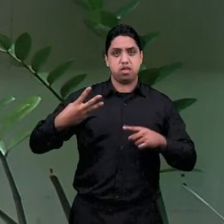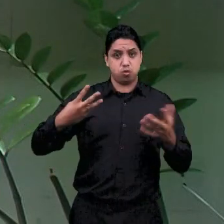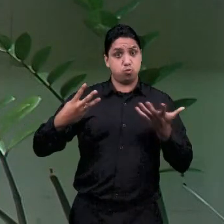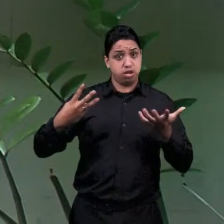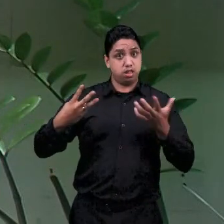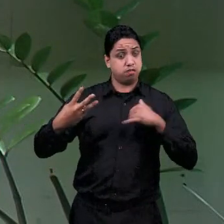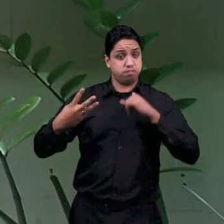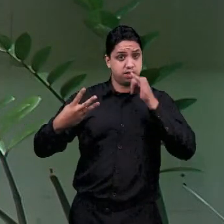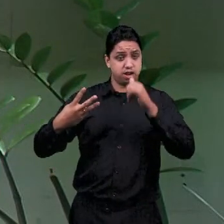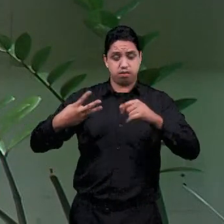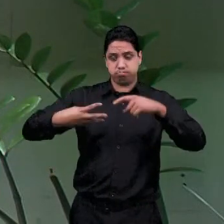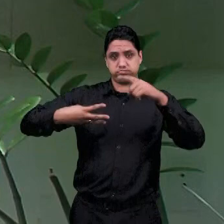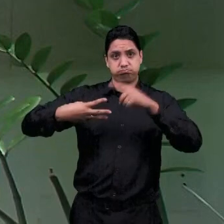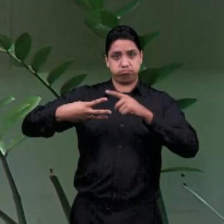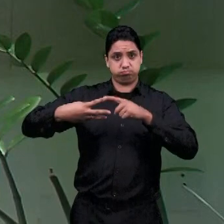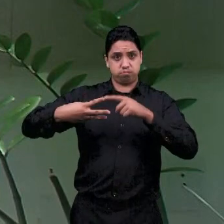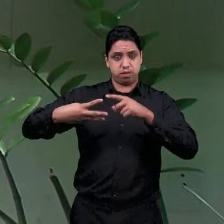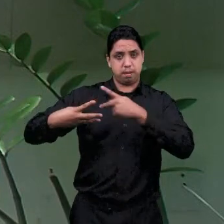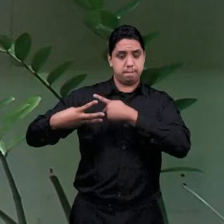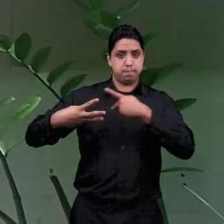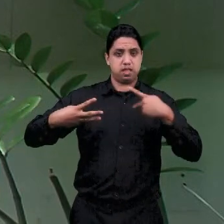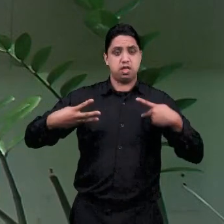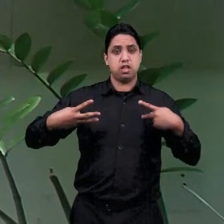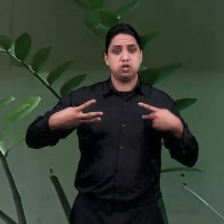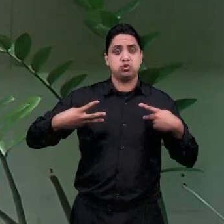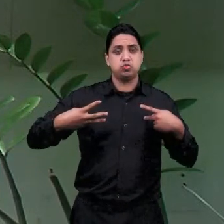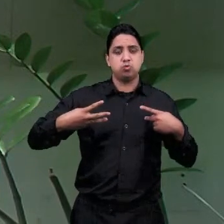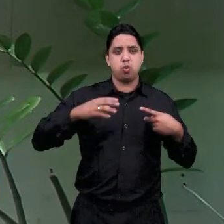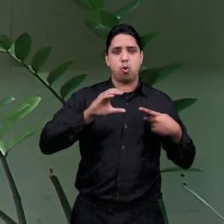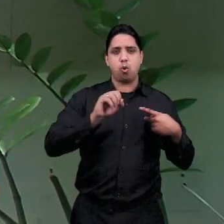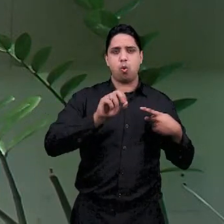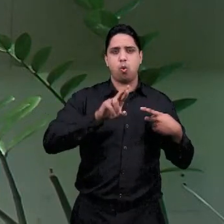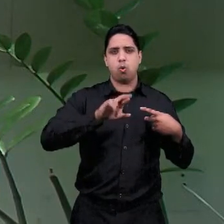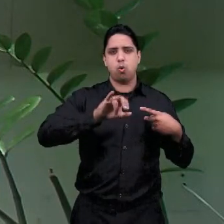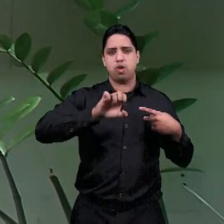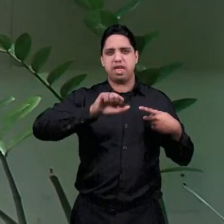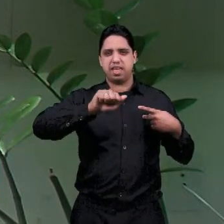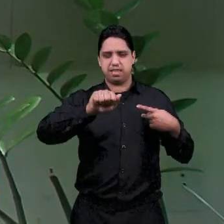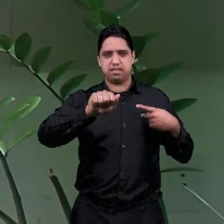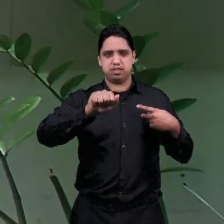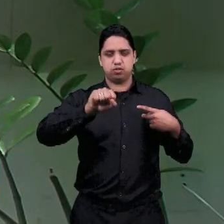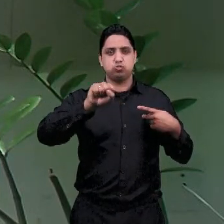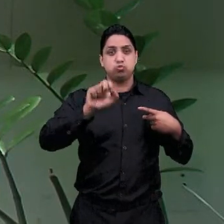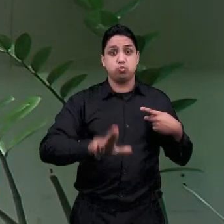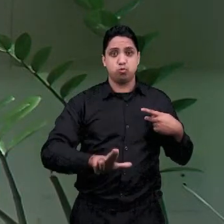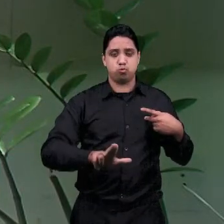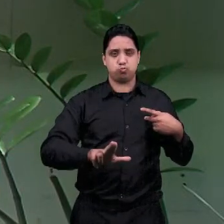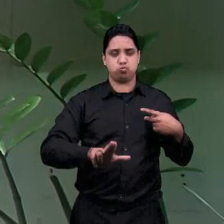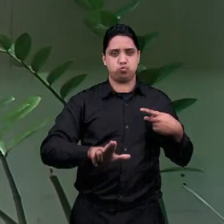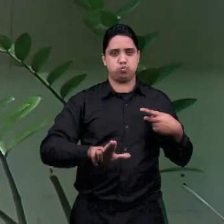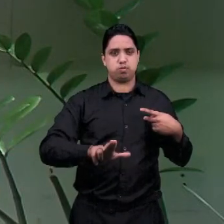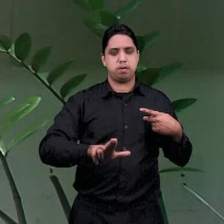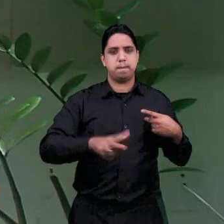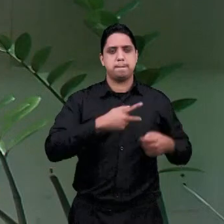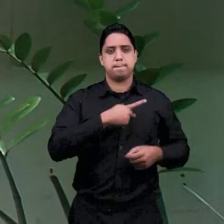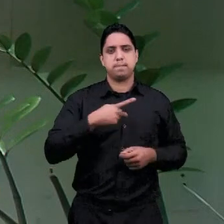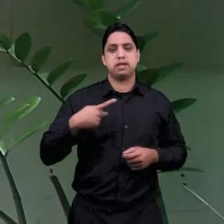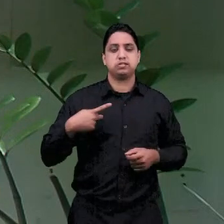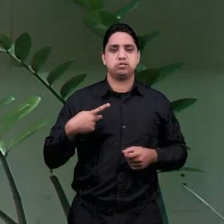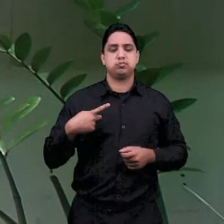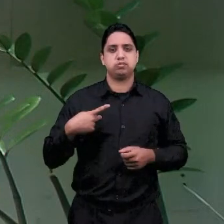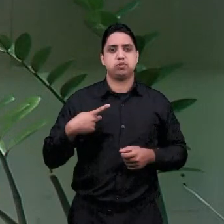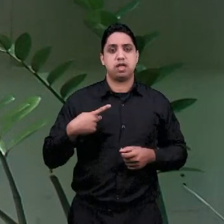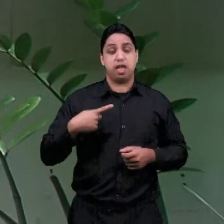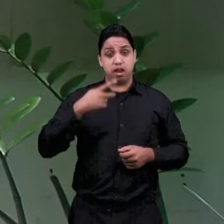la participation du pasteur de la Corée du Sud, le pasteur Lee, notre bien-aimé, et